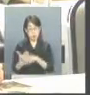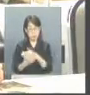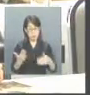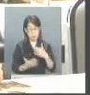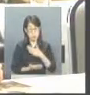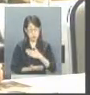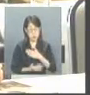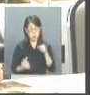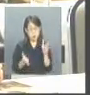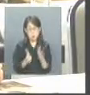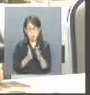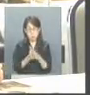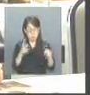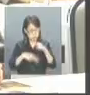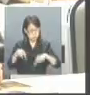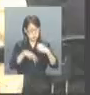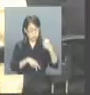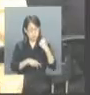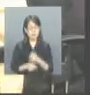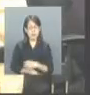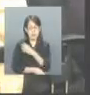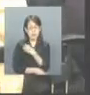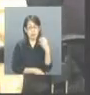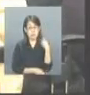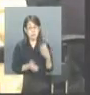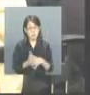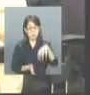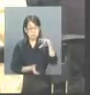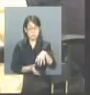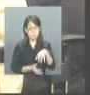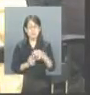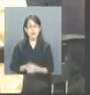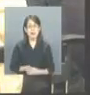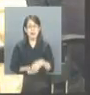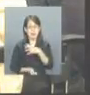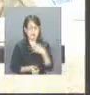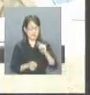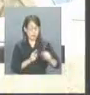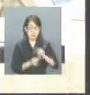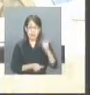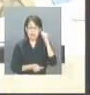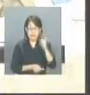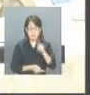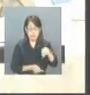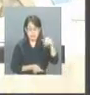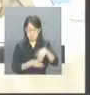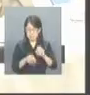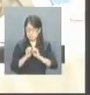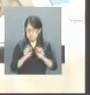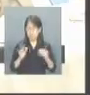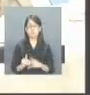กต.สถานทูตและสถานกงสุลจะทำให้การเลือกตั้งเกิดความบริสุทธิ์ยุติธรรม